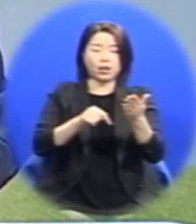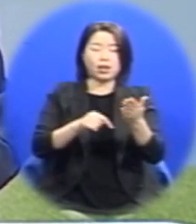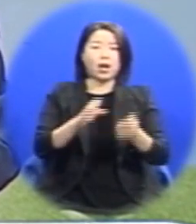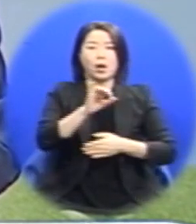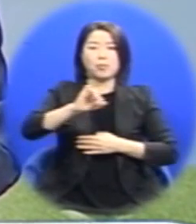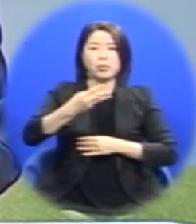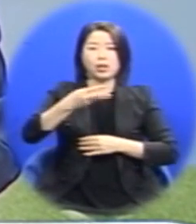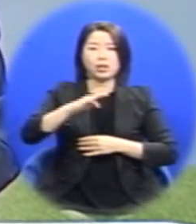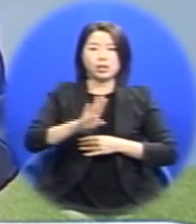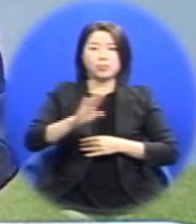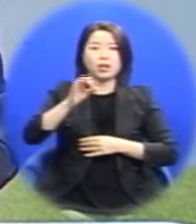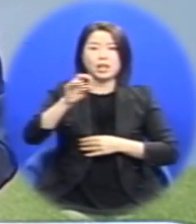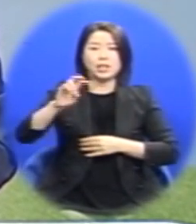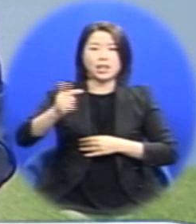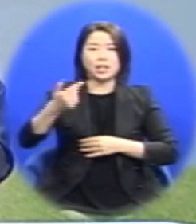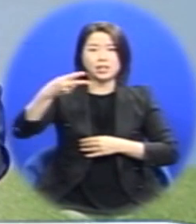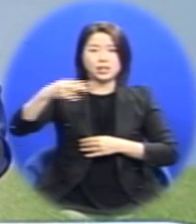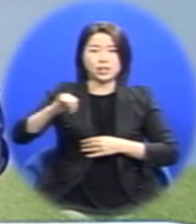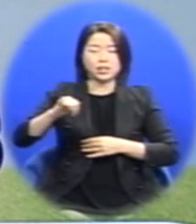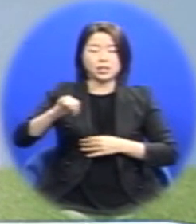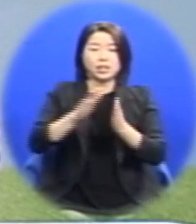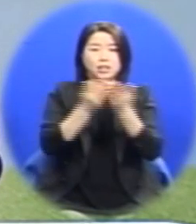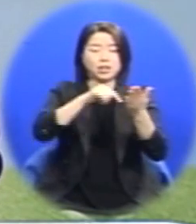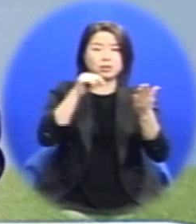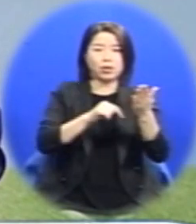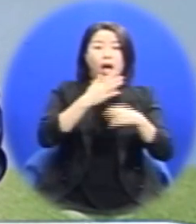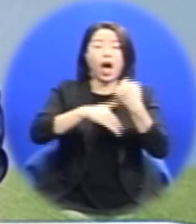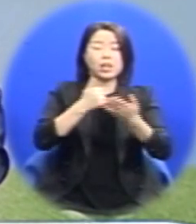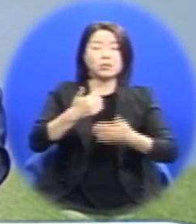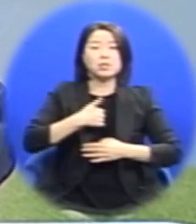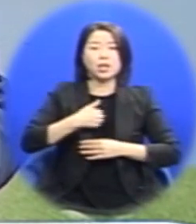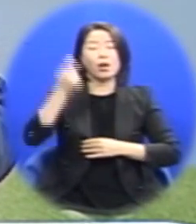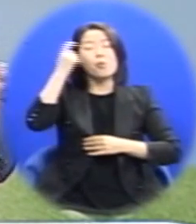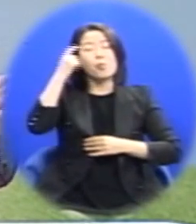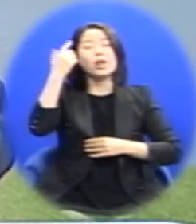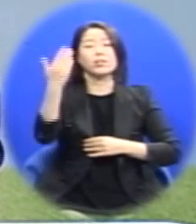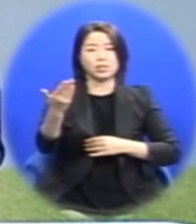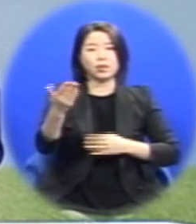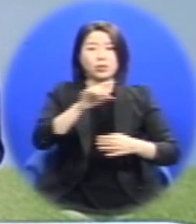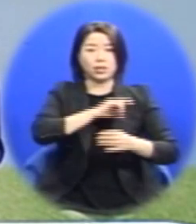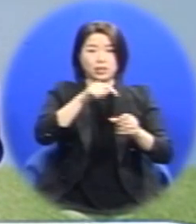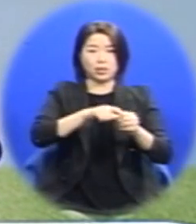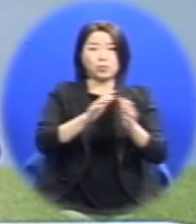필립 얀시의 책 속에 하나님, 제게 왜 이러세요? 이런 제목의 책이